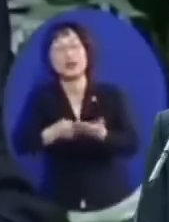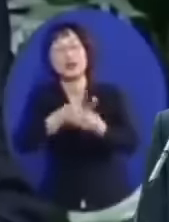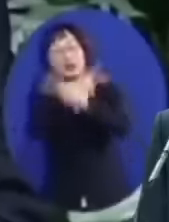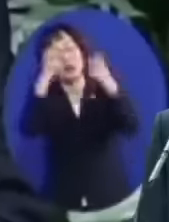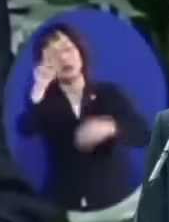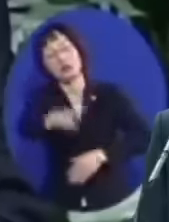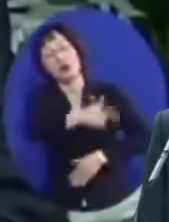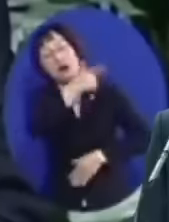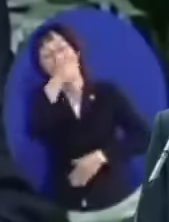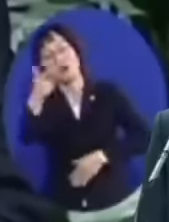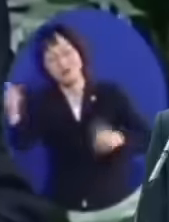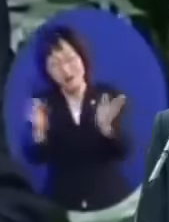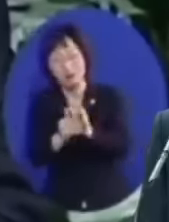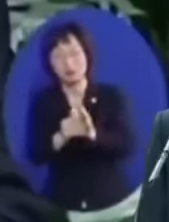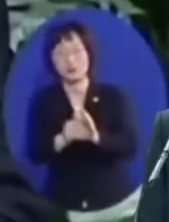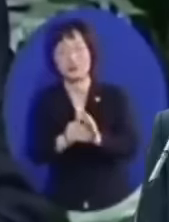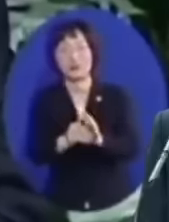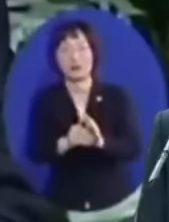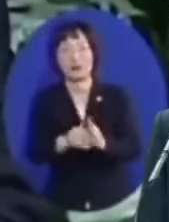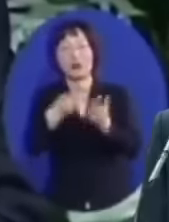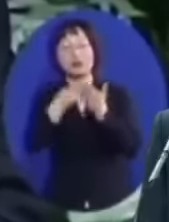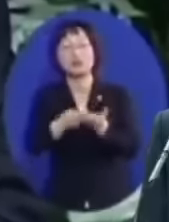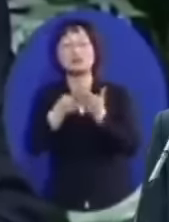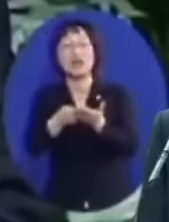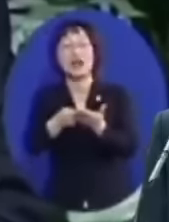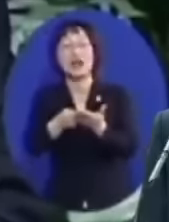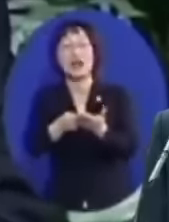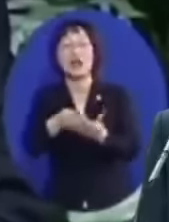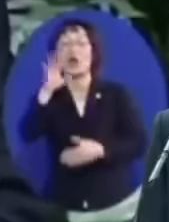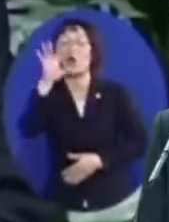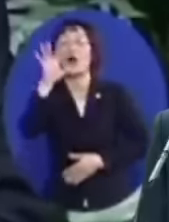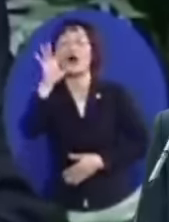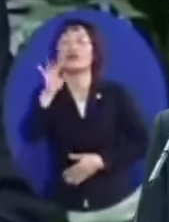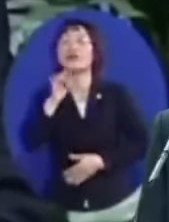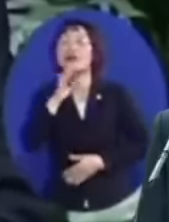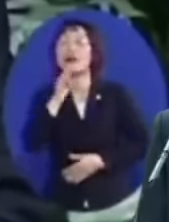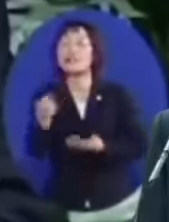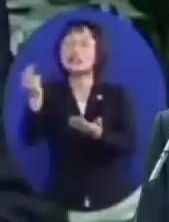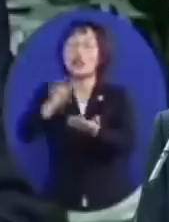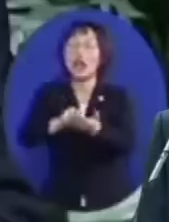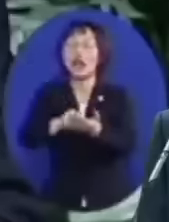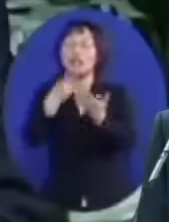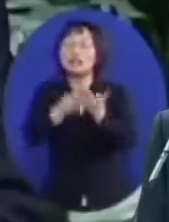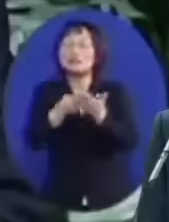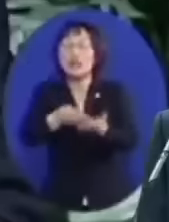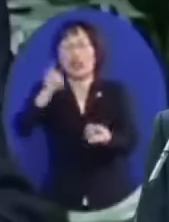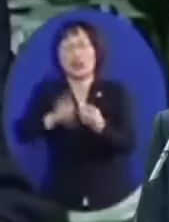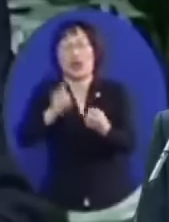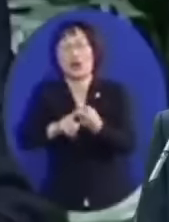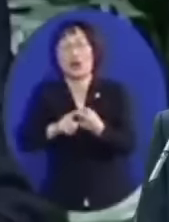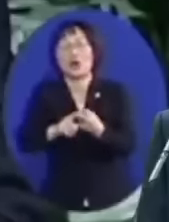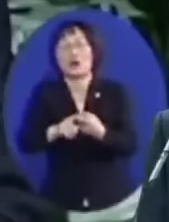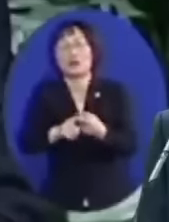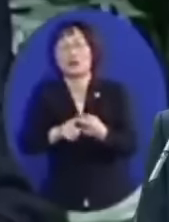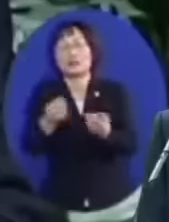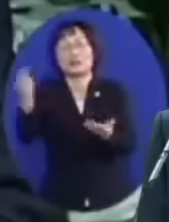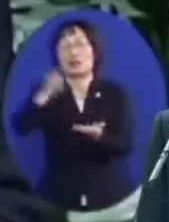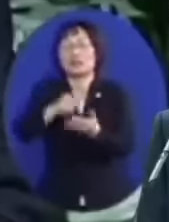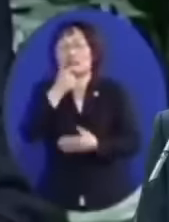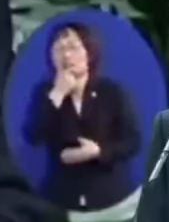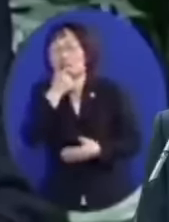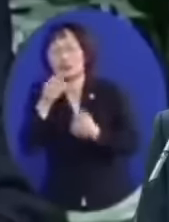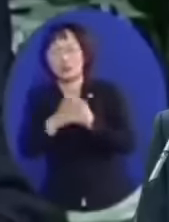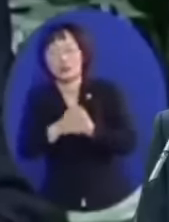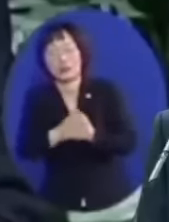먹을 때까지 잠 안 잡니다. 침대에서 화장실 갈 때만 일어나고 절대 침대에서 일어나지 않습니다. 그러니 부모가 탄식을